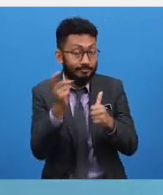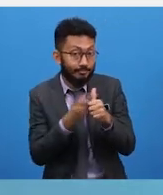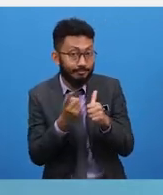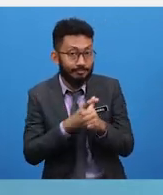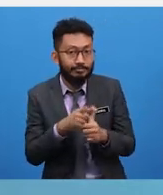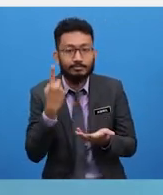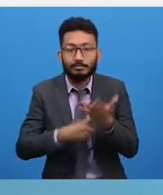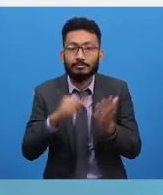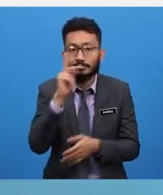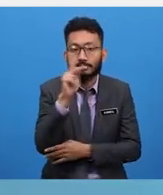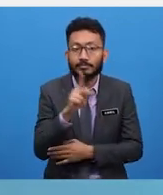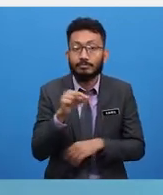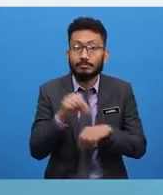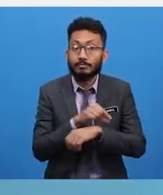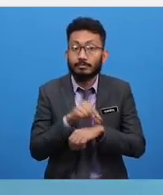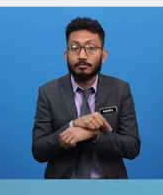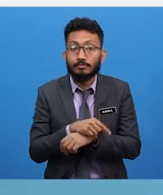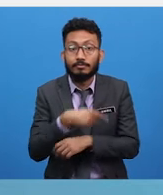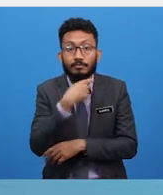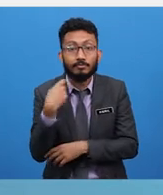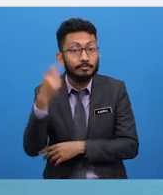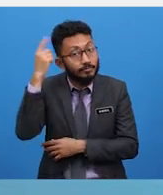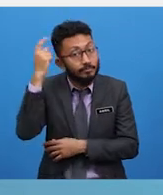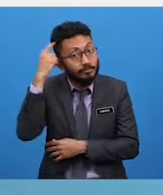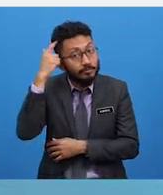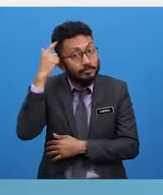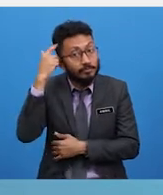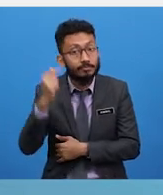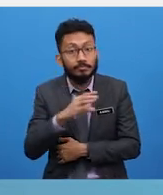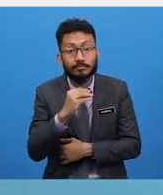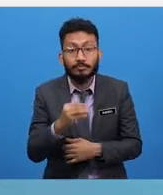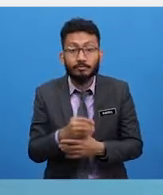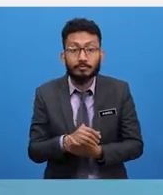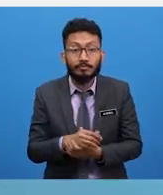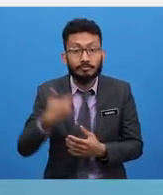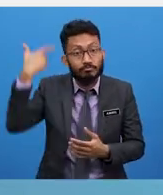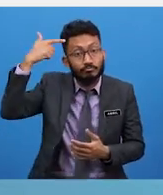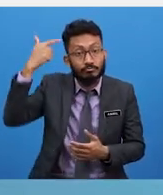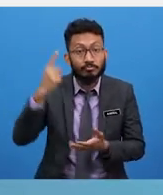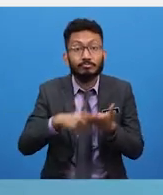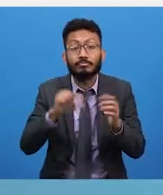apakah kegunaan pengering rambut atau hair dryer?